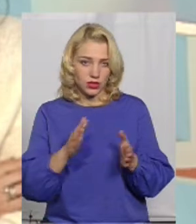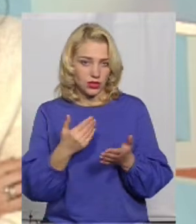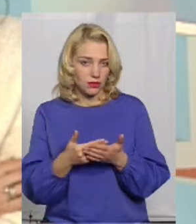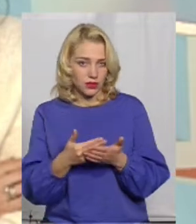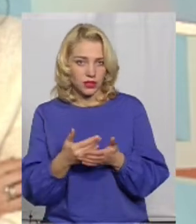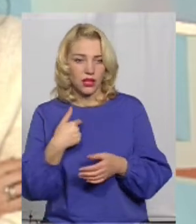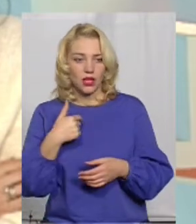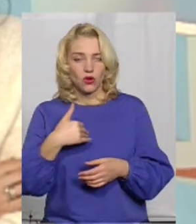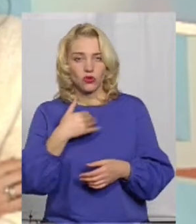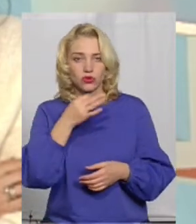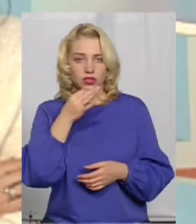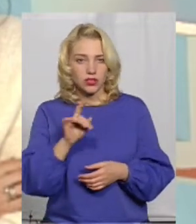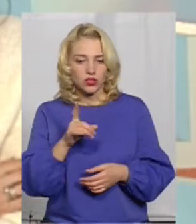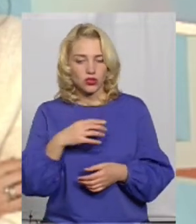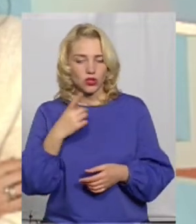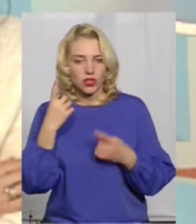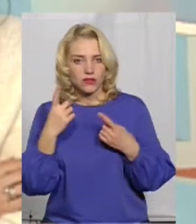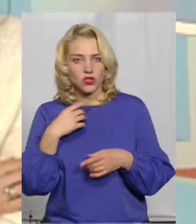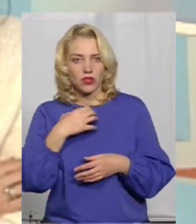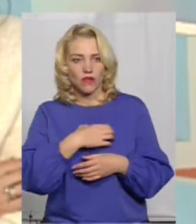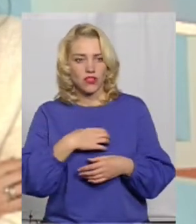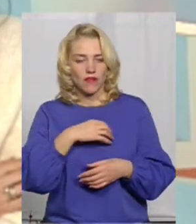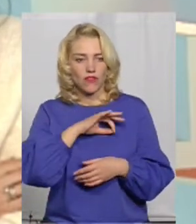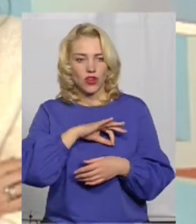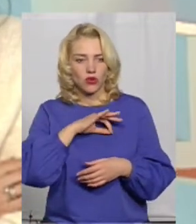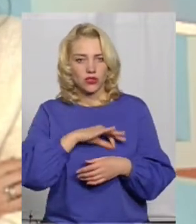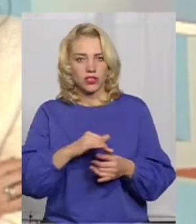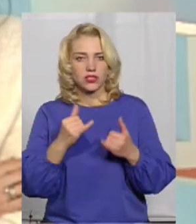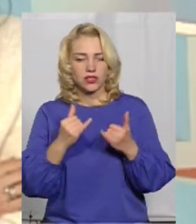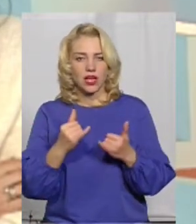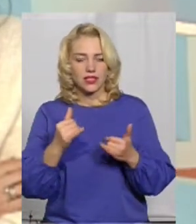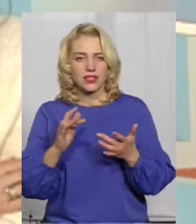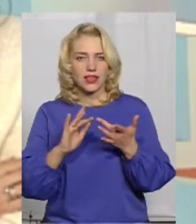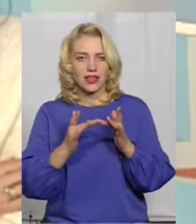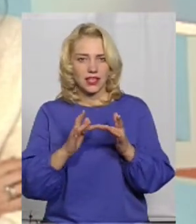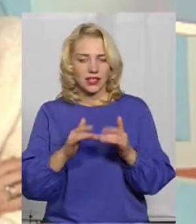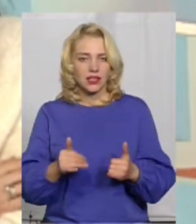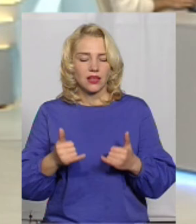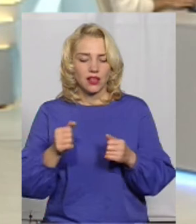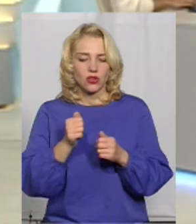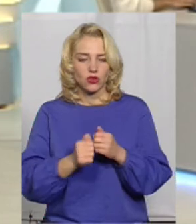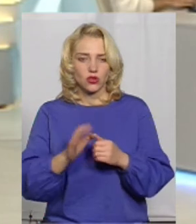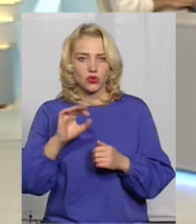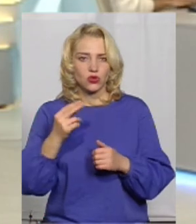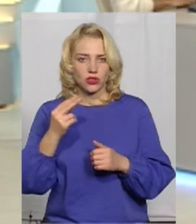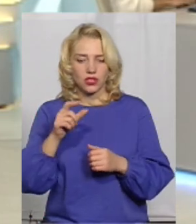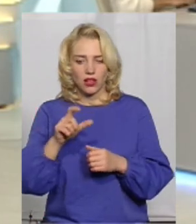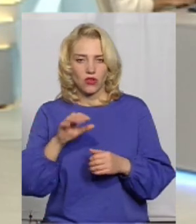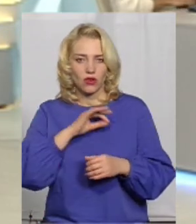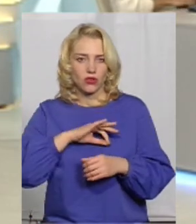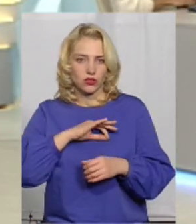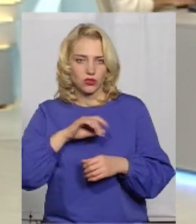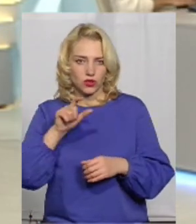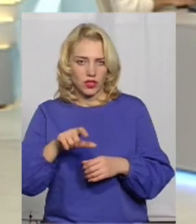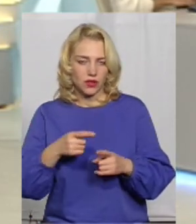що надзвичайно важливо використовувати по максимуму зараз соціальні мережі для кожного звичайного користувача, оскільки вже